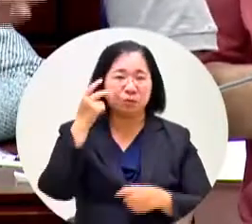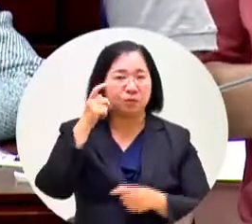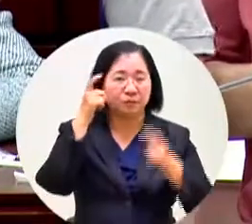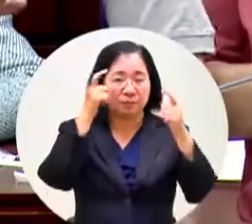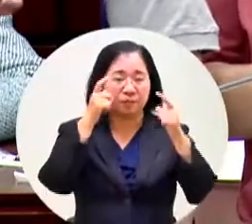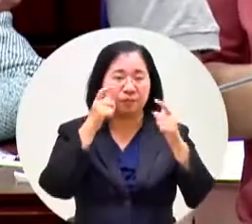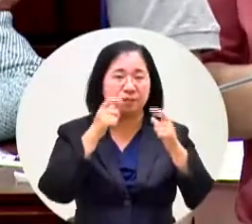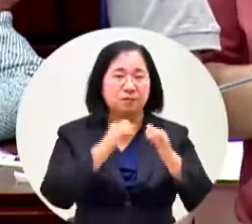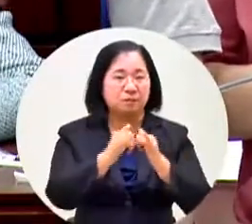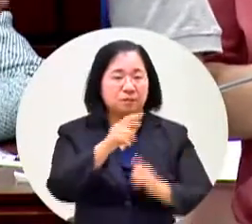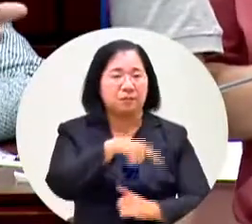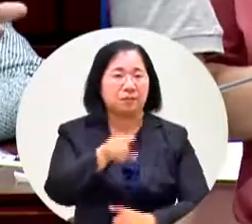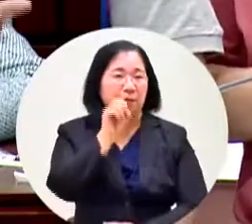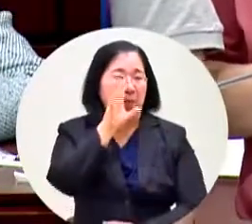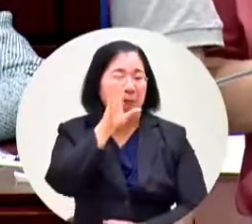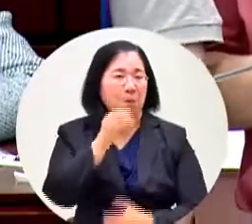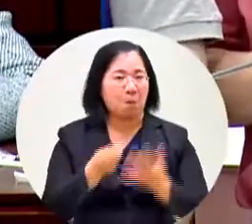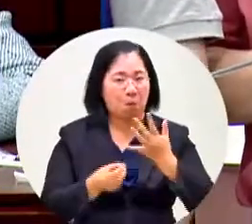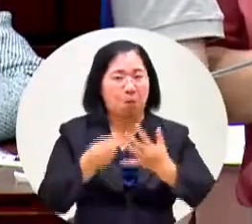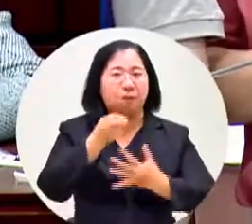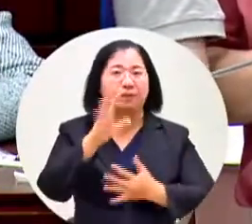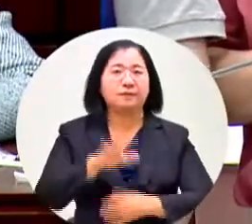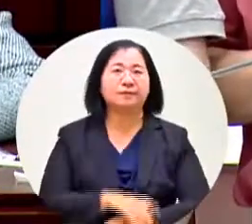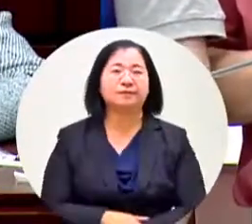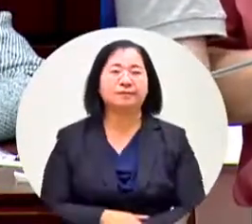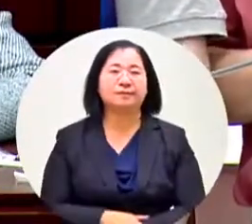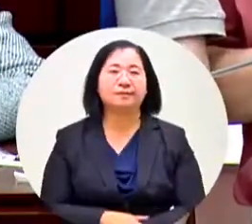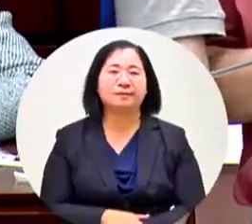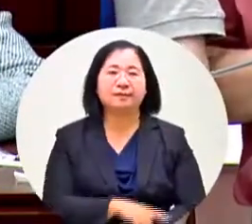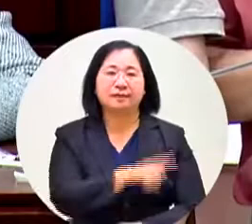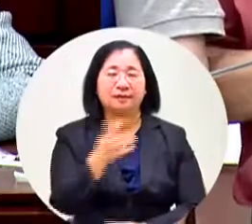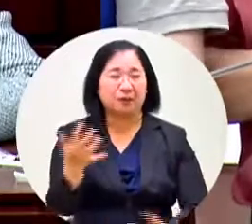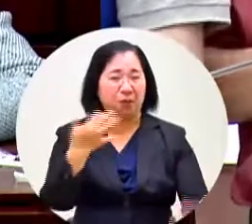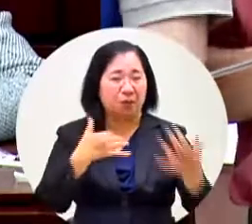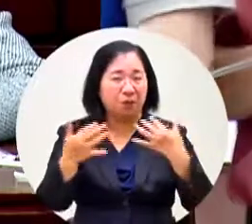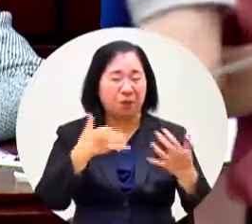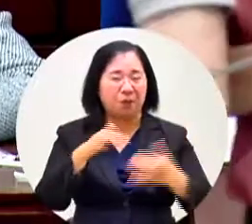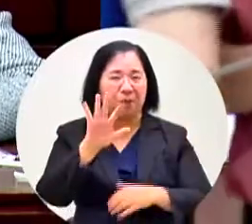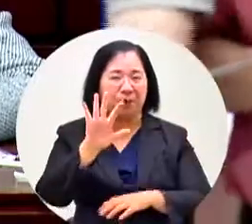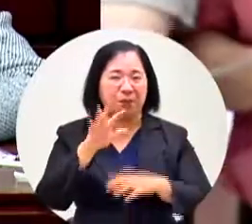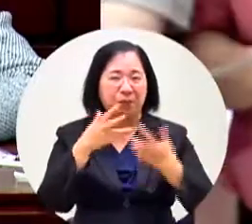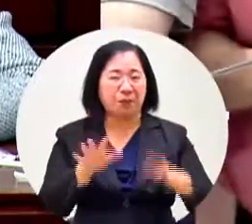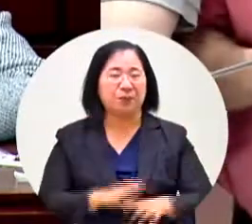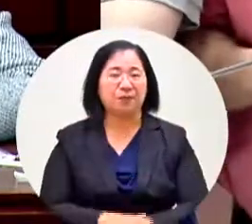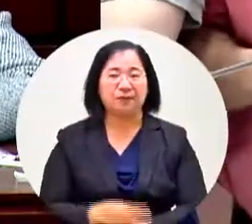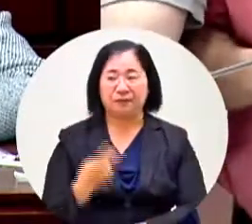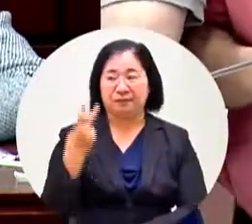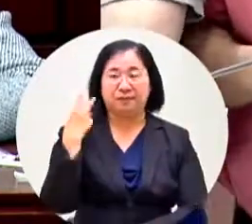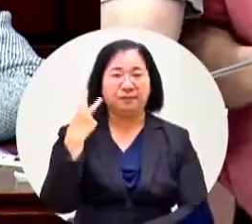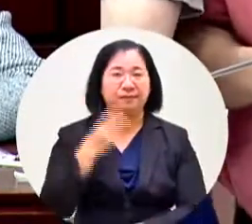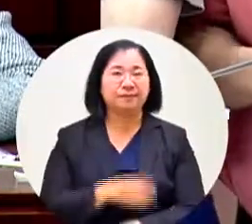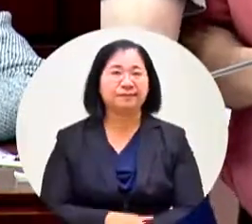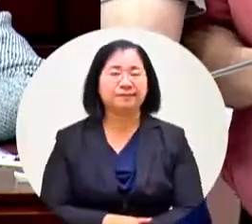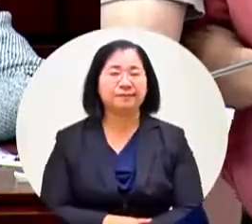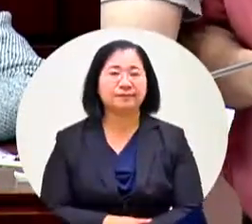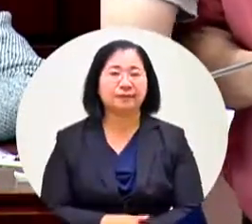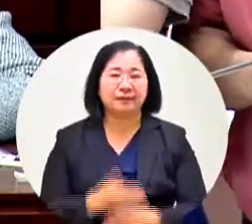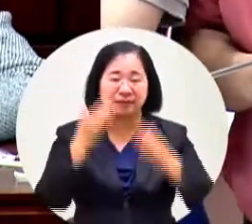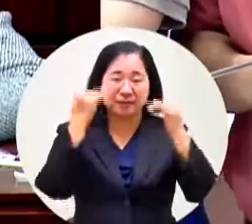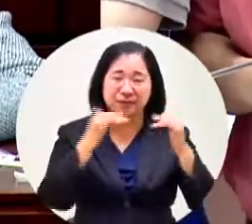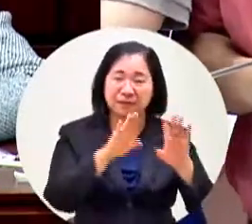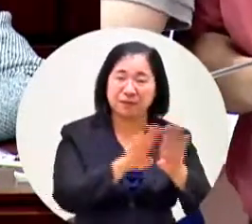的地方。第一个，我觉得高雄市民的光荣感一直在提升。第二个，就觉得人源源不断进